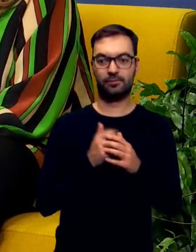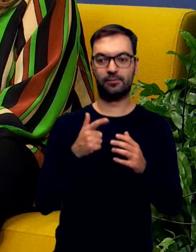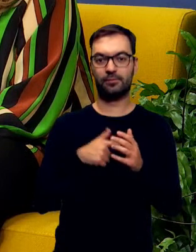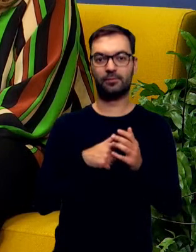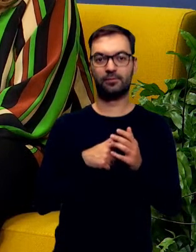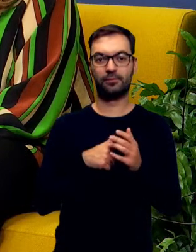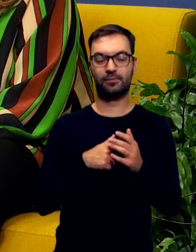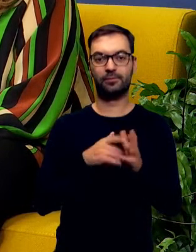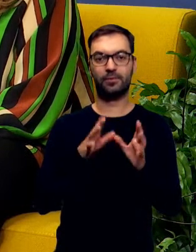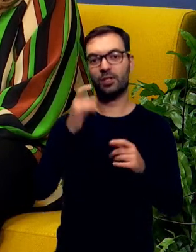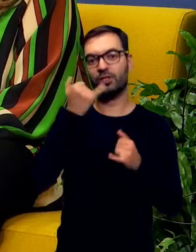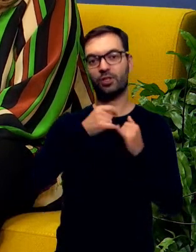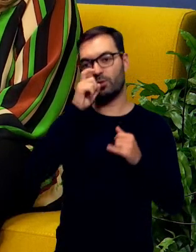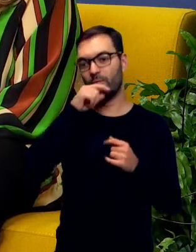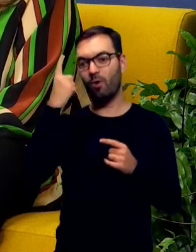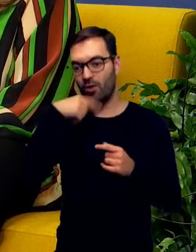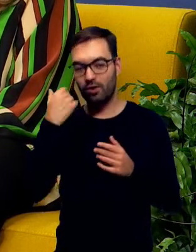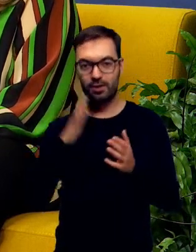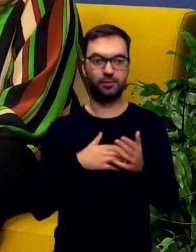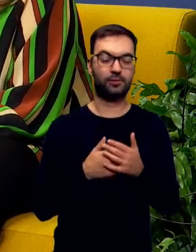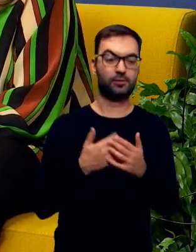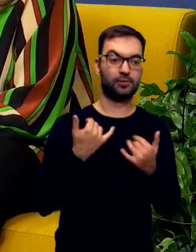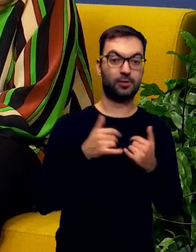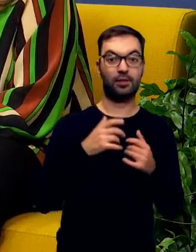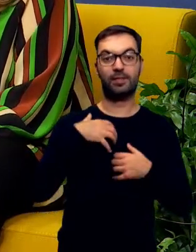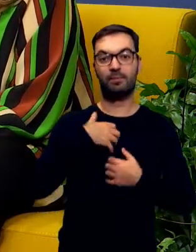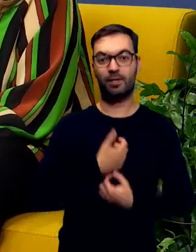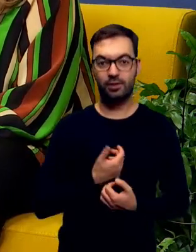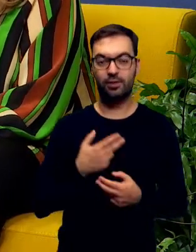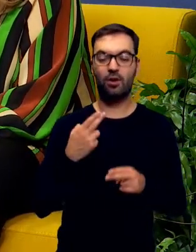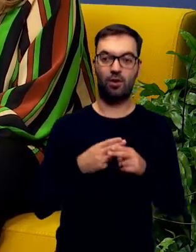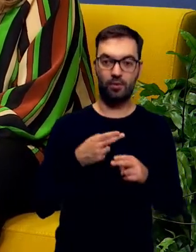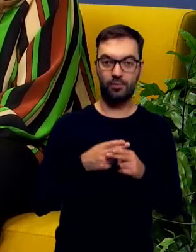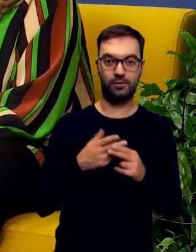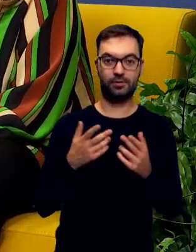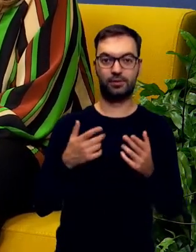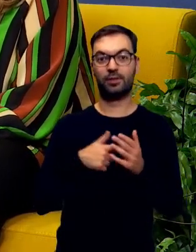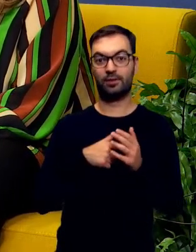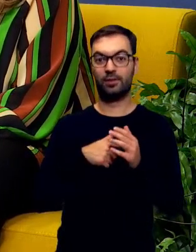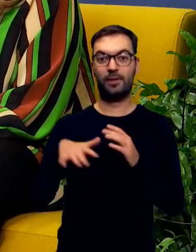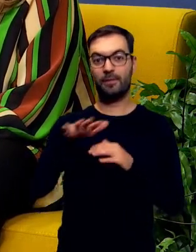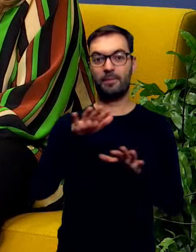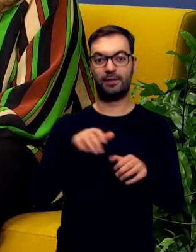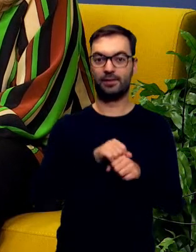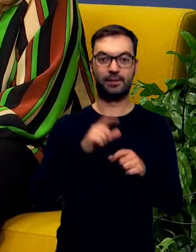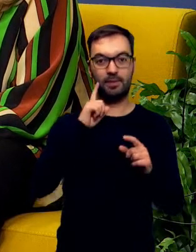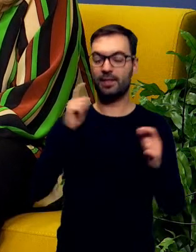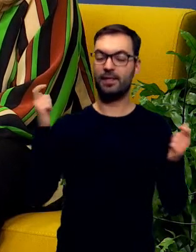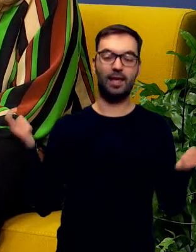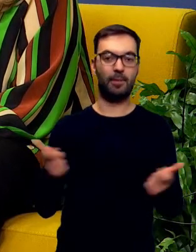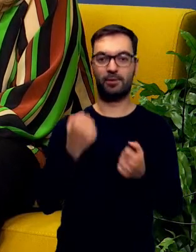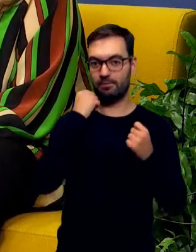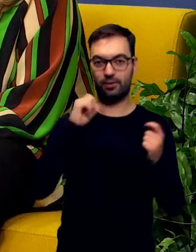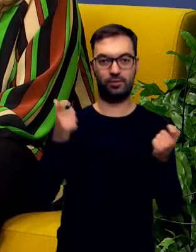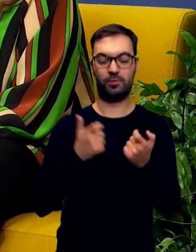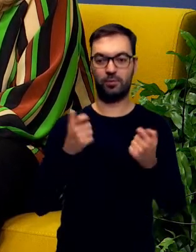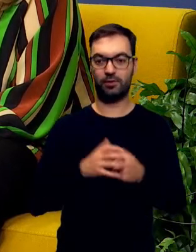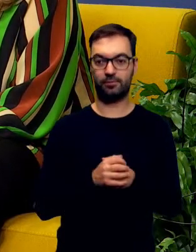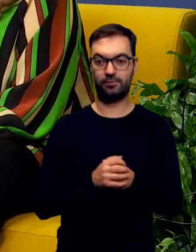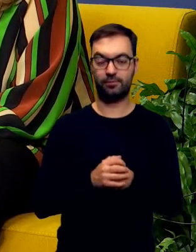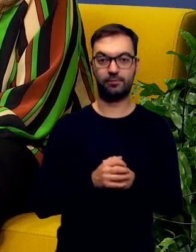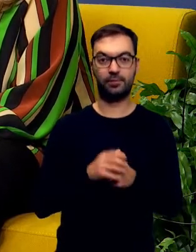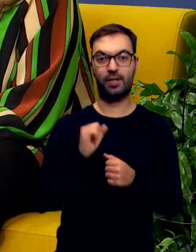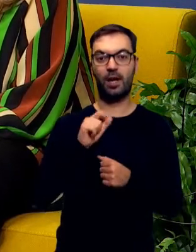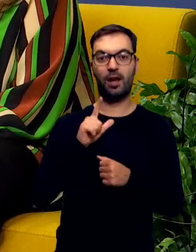w określonej konfiguracji, złej pogody, nie wiem, jakiegoś wyczerpania, choroby, staje się śmiertelnie niebezpieczny.